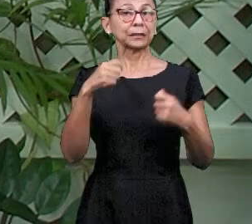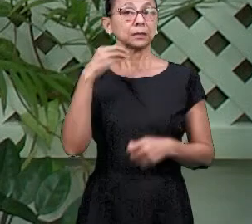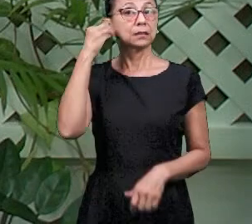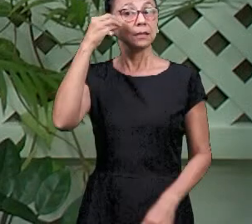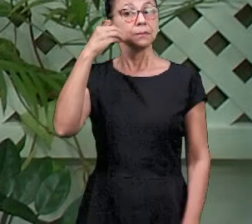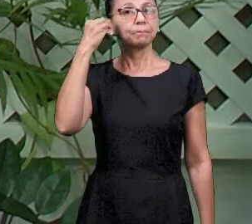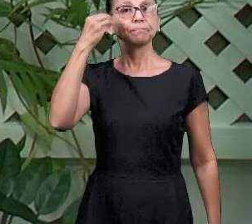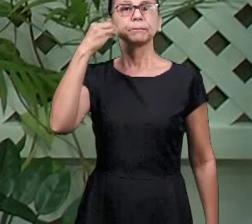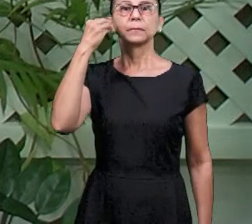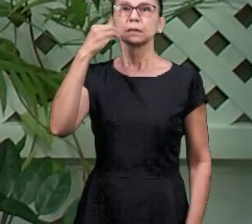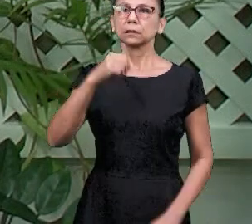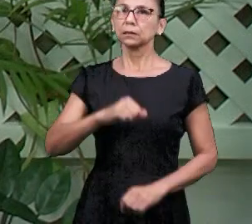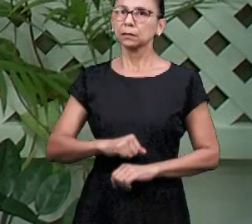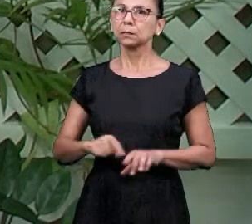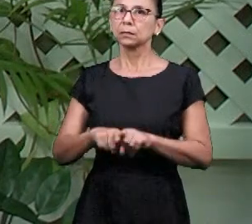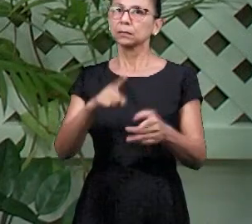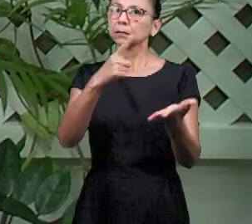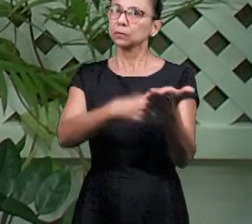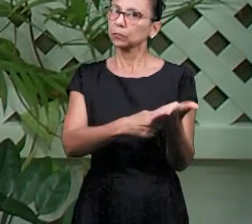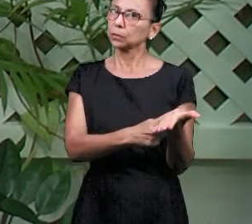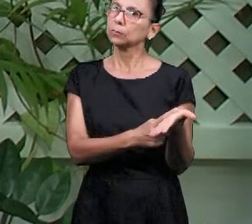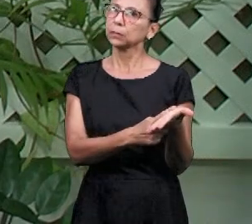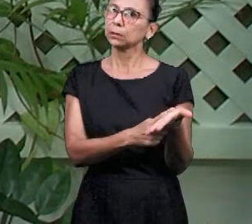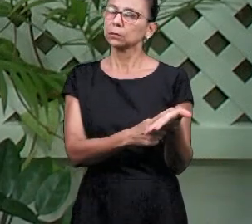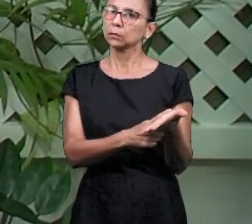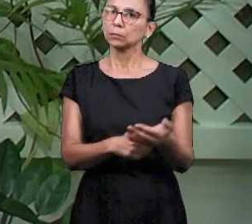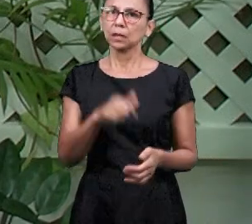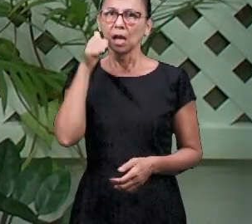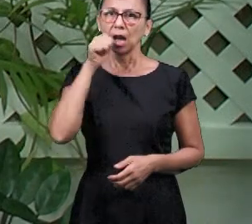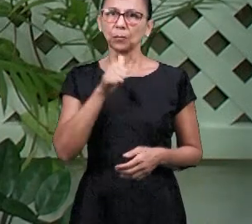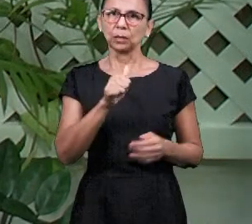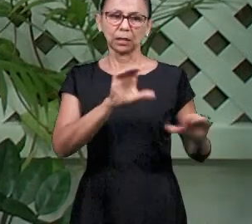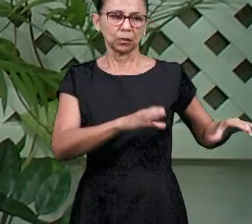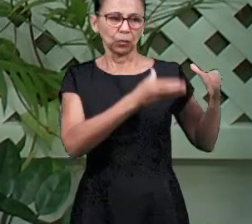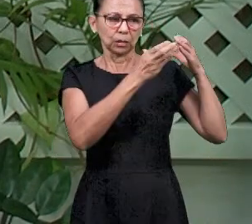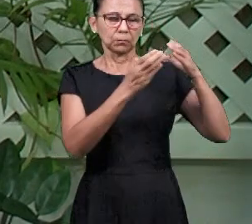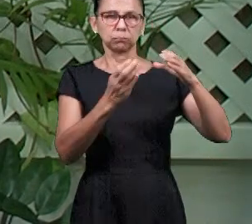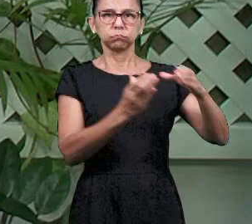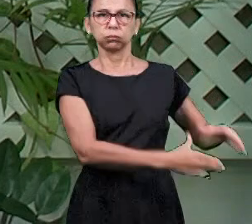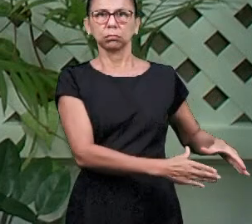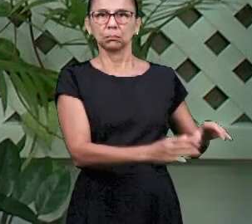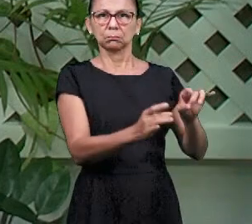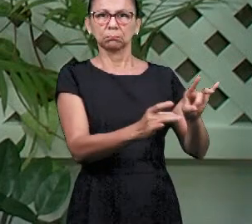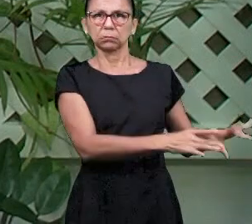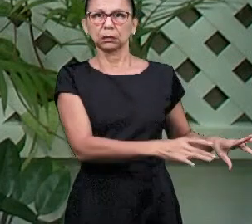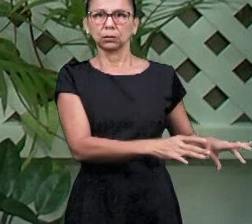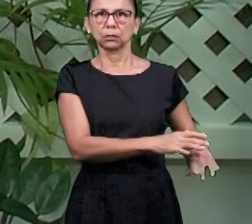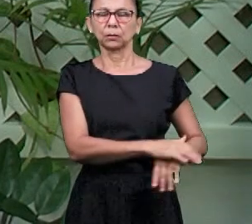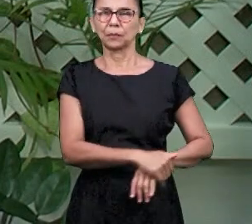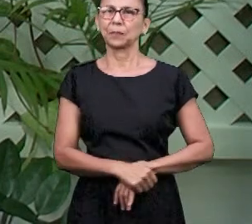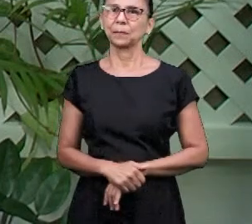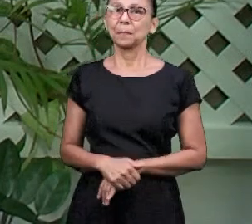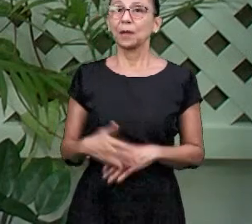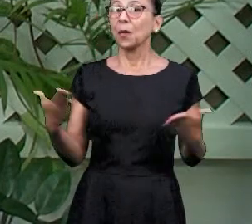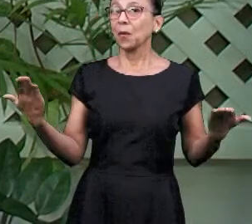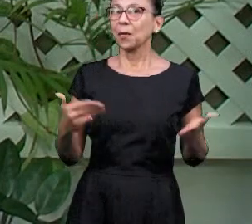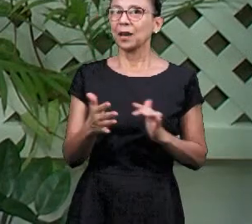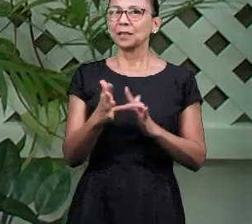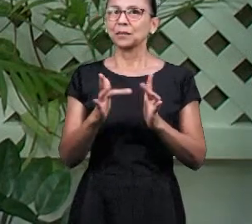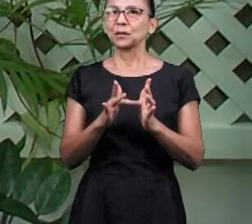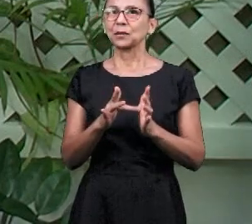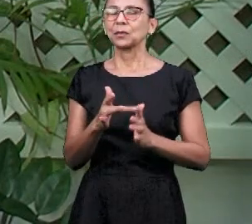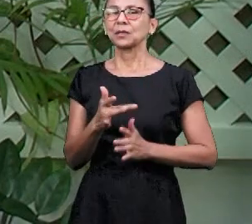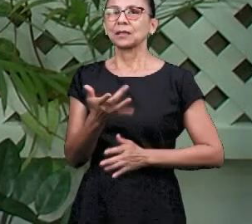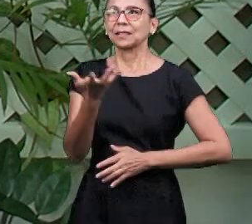d'un leader, pas autour d'une personne, mais autour d'un projet. Et l'Église, en ce moment, plus que jamais,